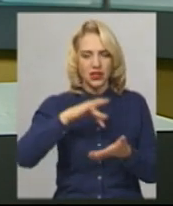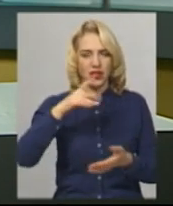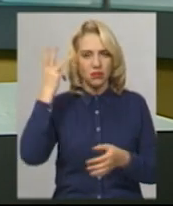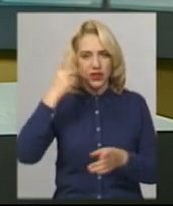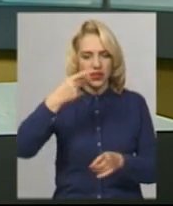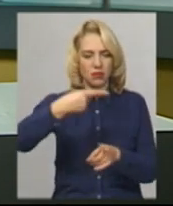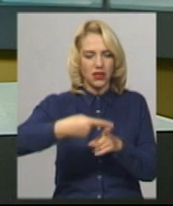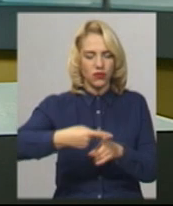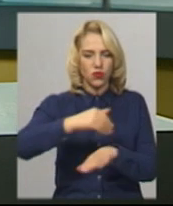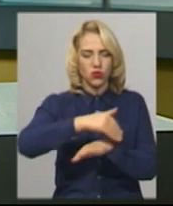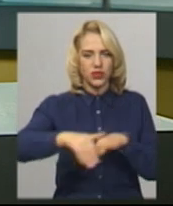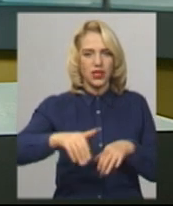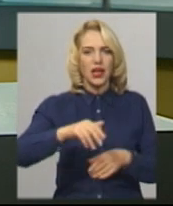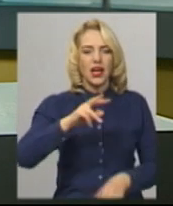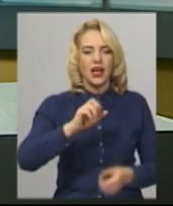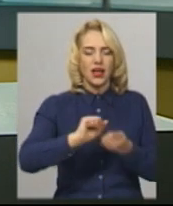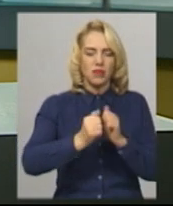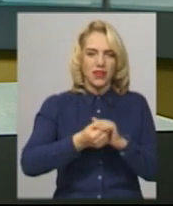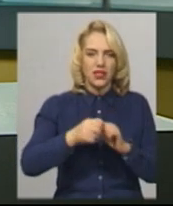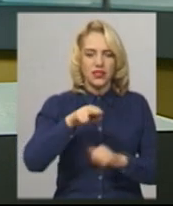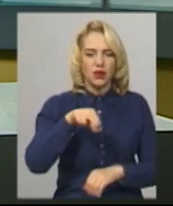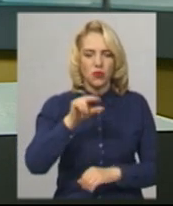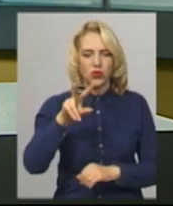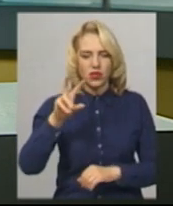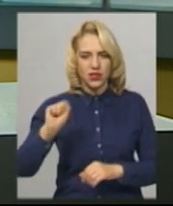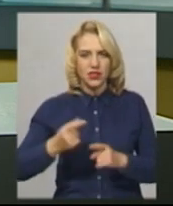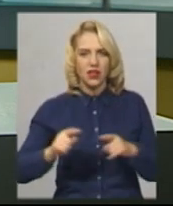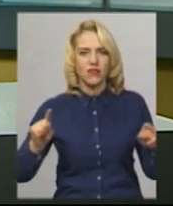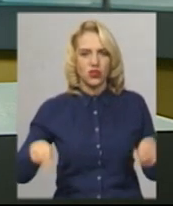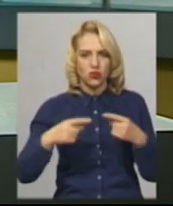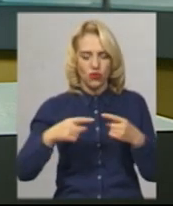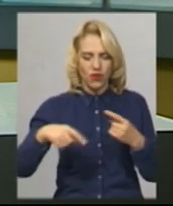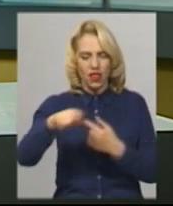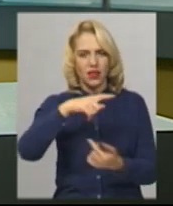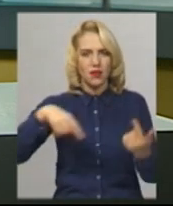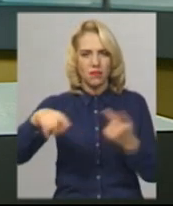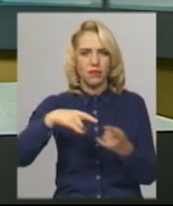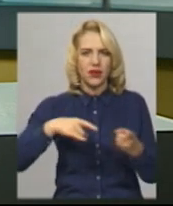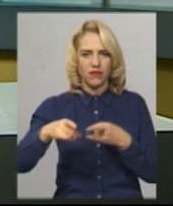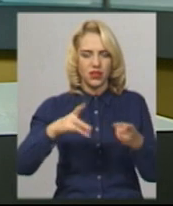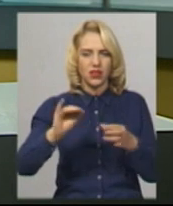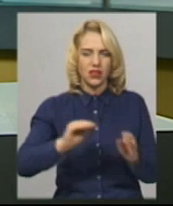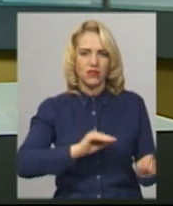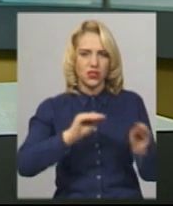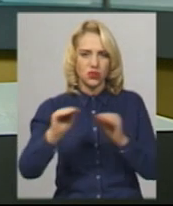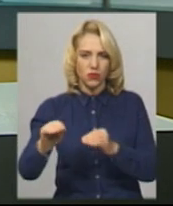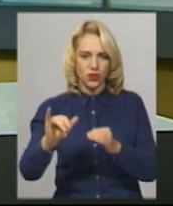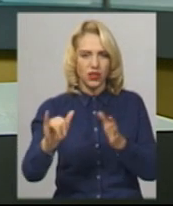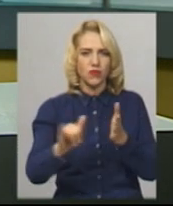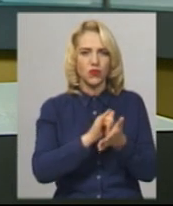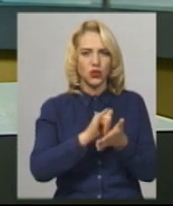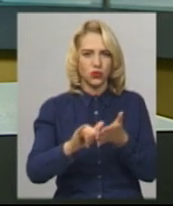та Кам'янецька водії двох легковиків влаштували дрифтинг. Згодом відповідне відео виклали у соціальній мережі очевидці